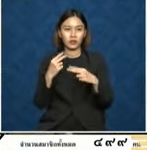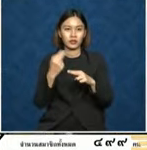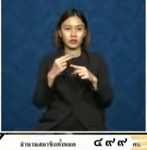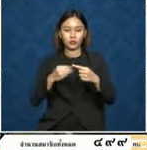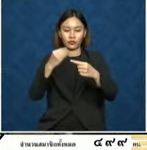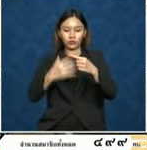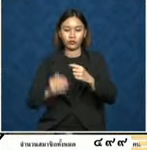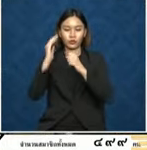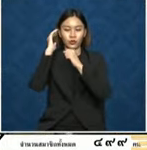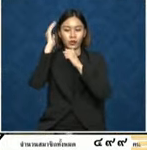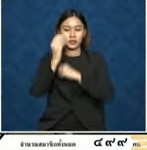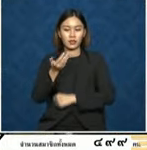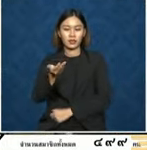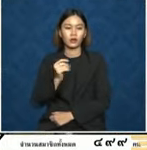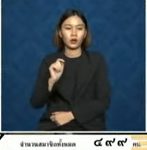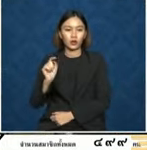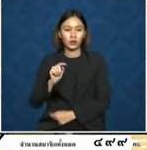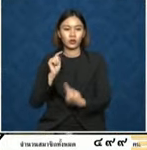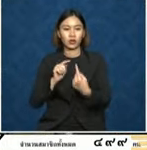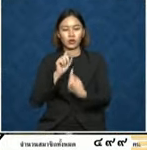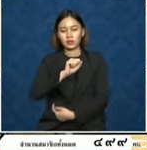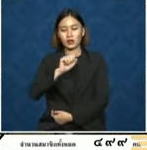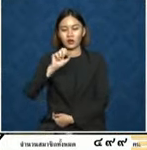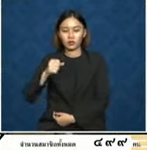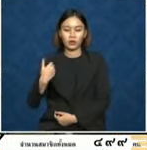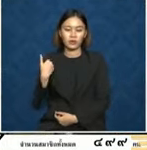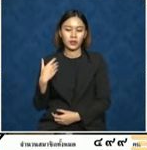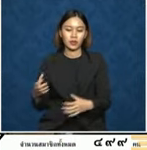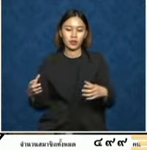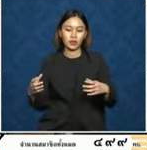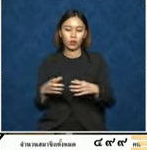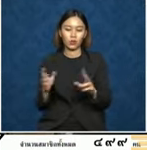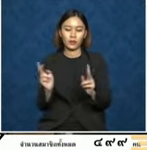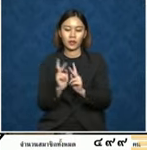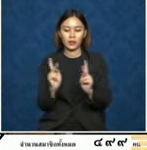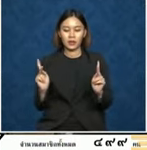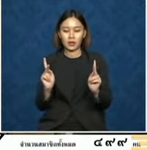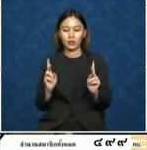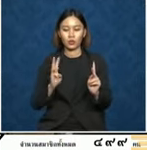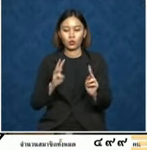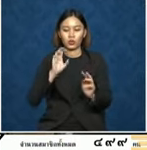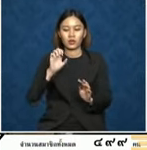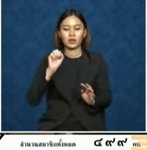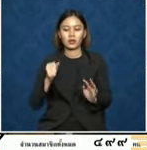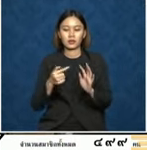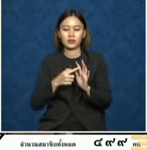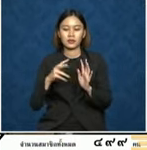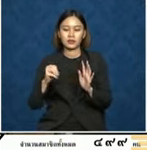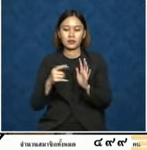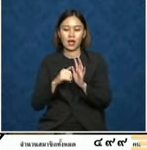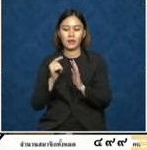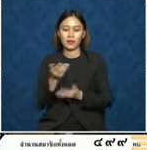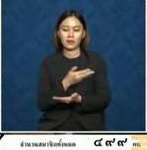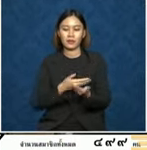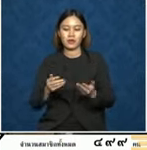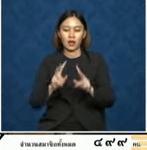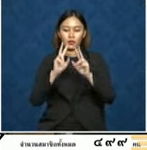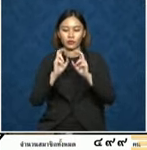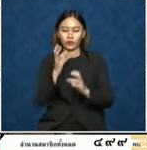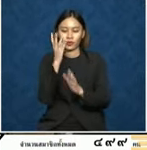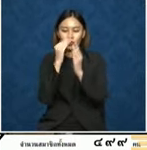ปรายในยติขอใหสภาผู้แทนราษฎรตั้งคณะกรรมการวิสามัญพิจารณาศึกษาความเป็นไปได้เกี่